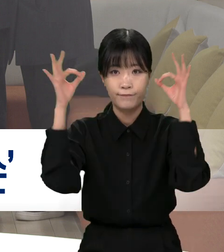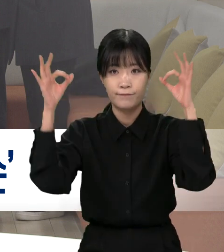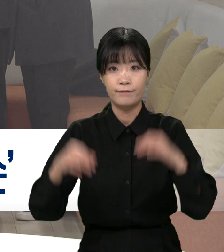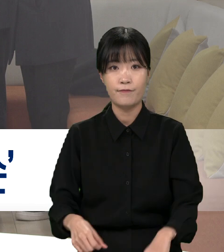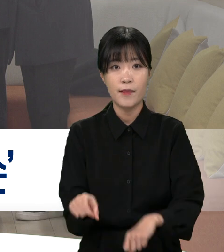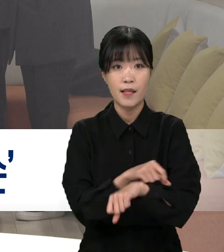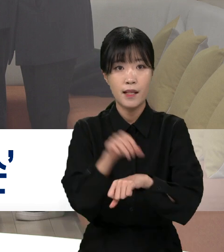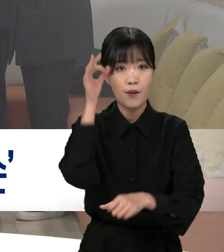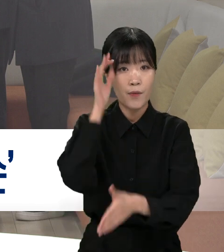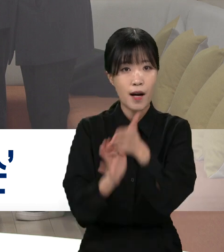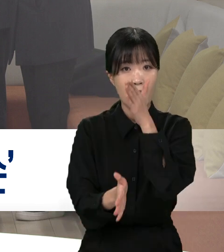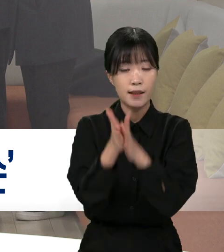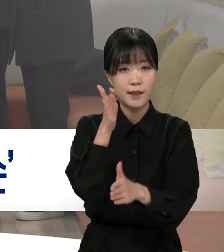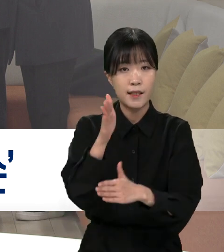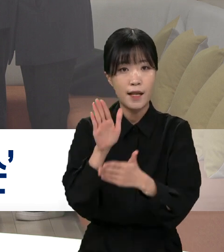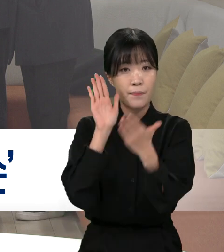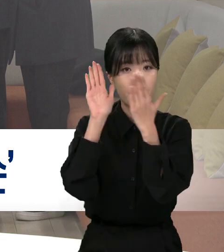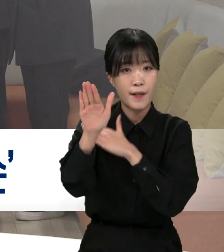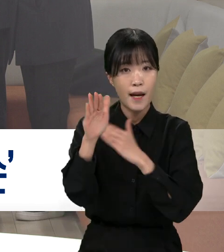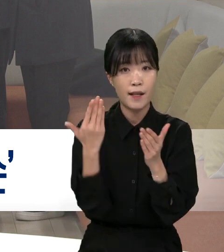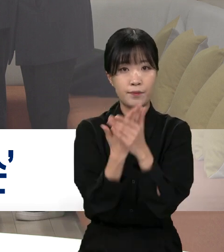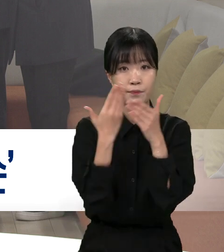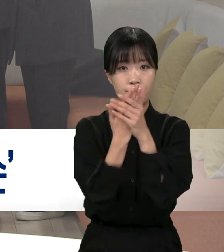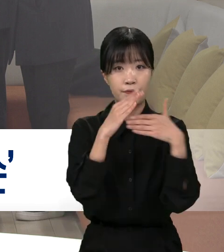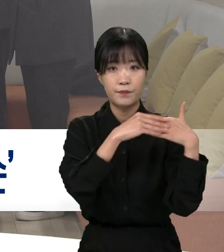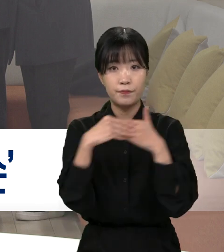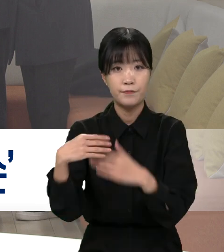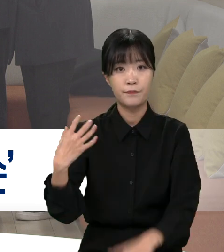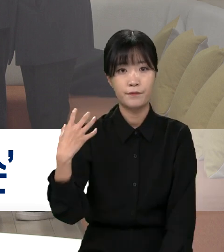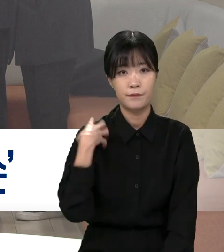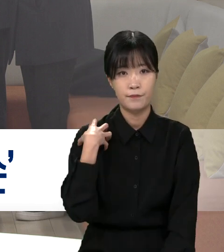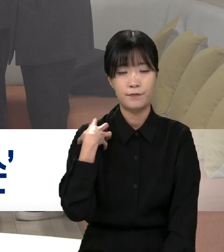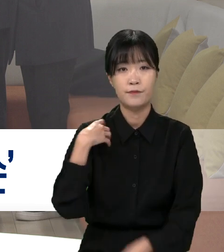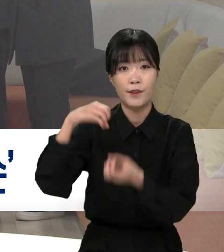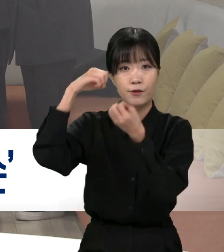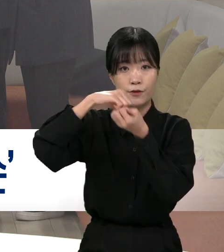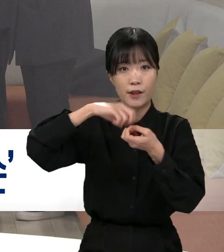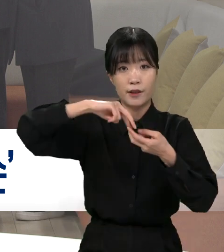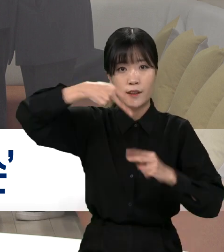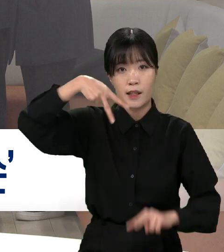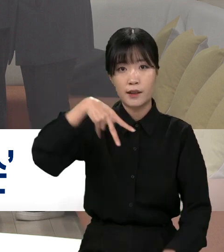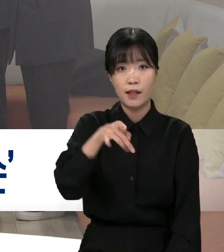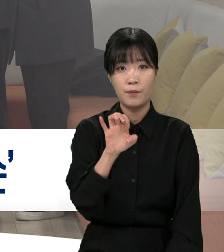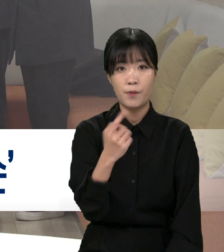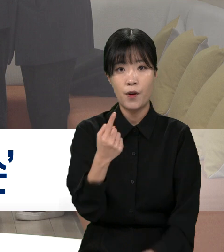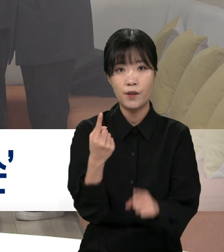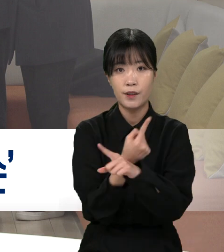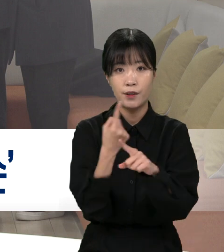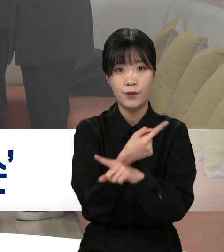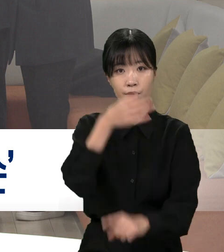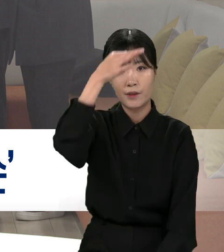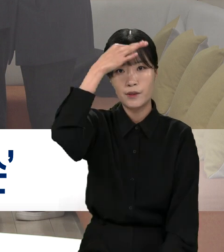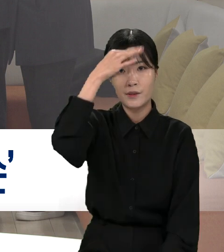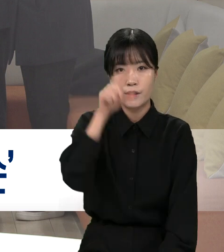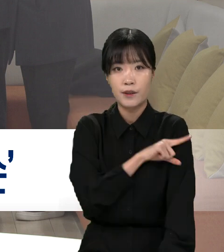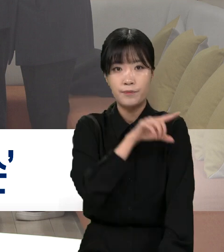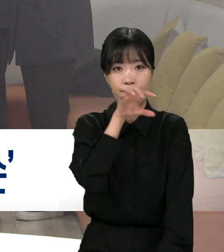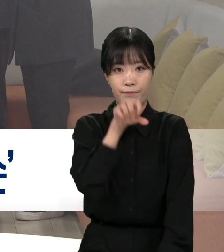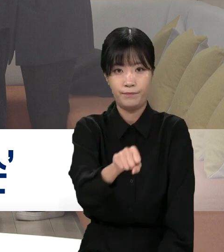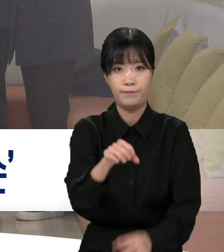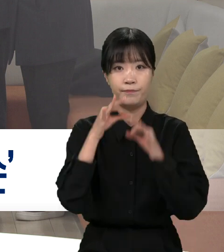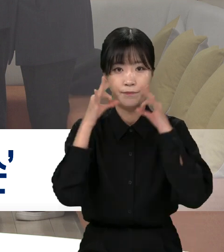사화를 걸었습니다이 특히 포항시는 미래 성장을 이끌 국가 전략 기술인 유전자 세포 치료 기술